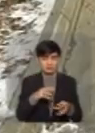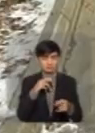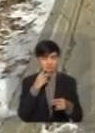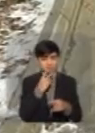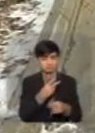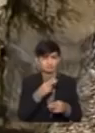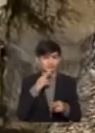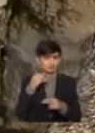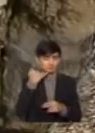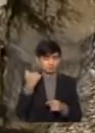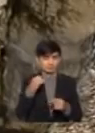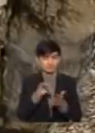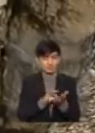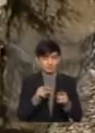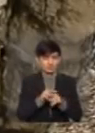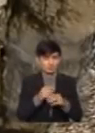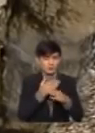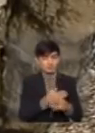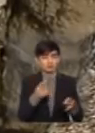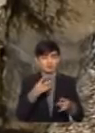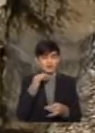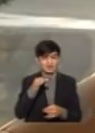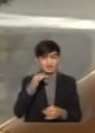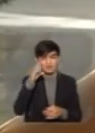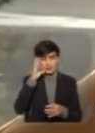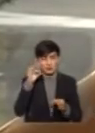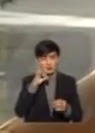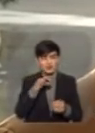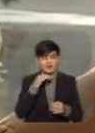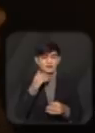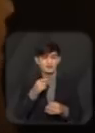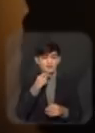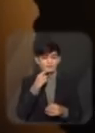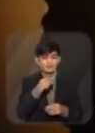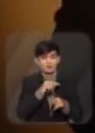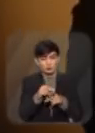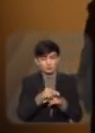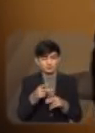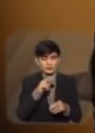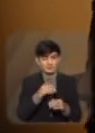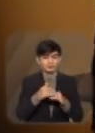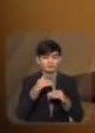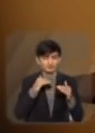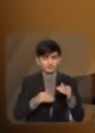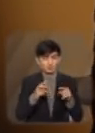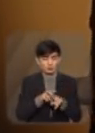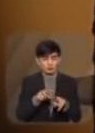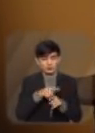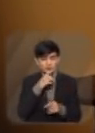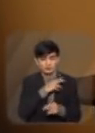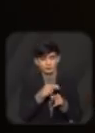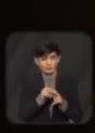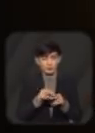докторы Молдияр Ергебеков болса, қыздарымызды еркектен бір саты төмен болу керек деп тәрбиелеуді қою керек. Тіпті кей қылмыстың ашылмай